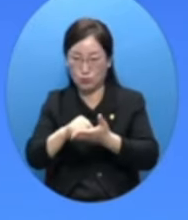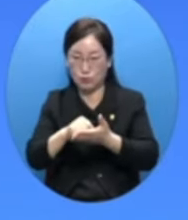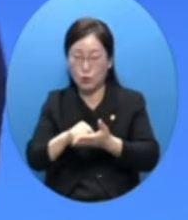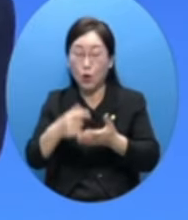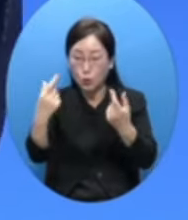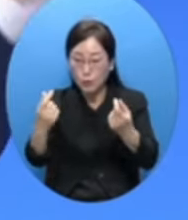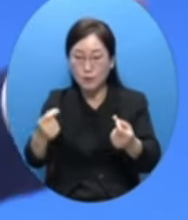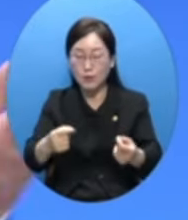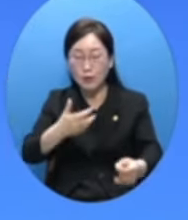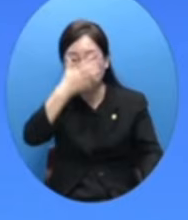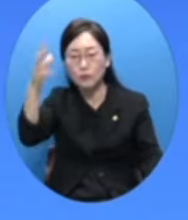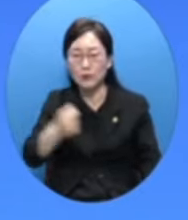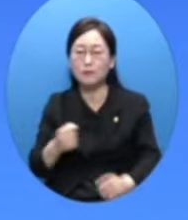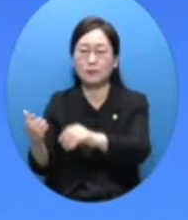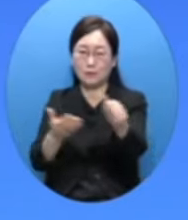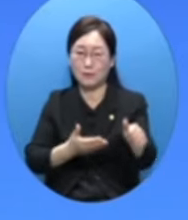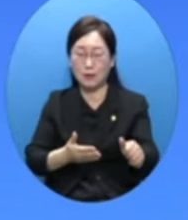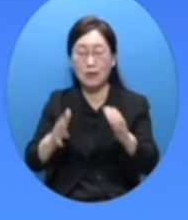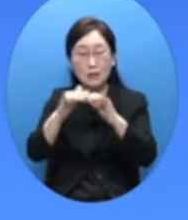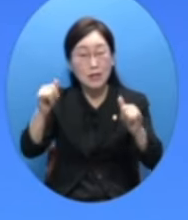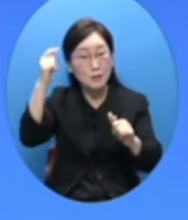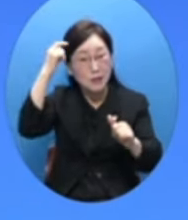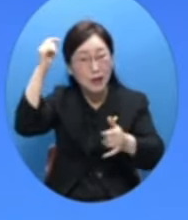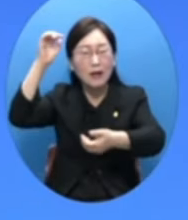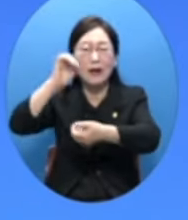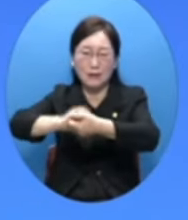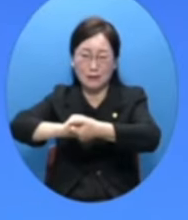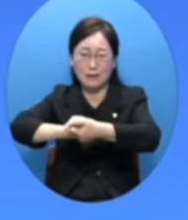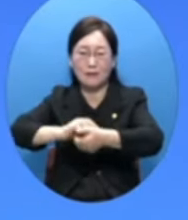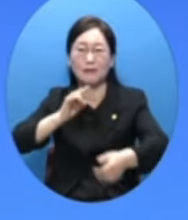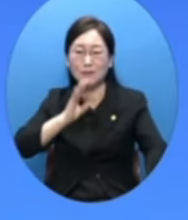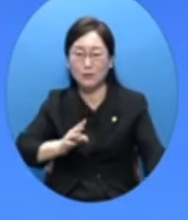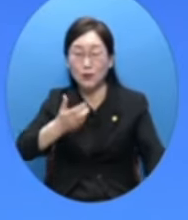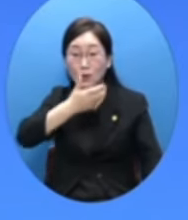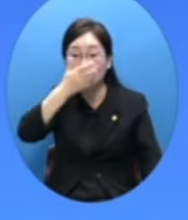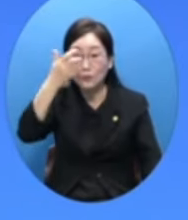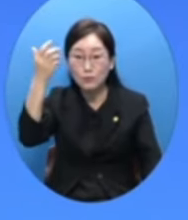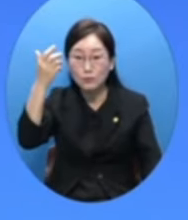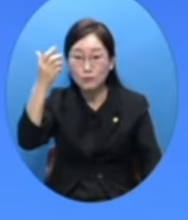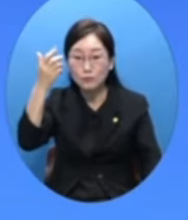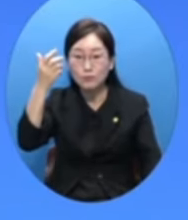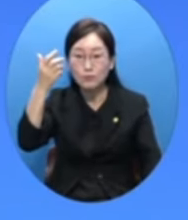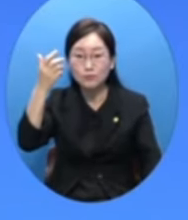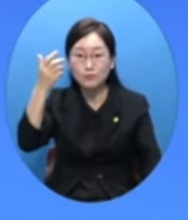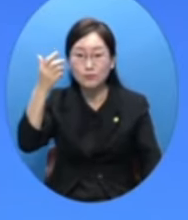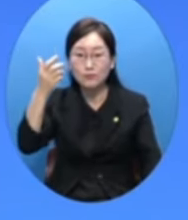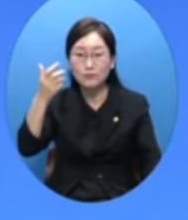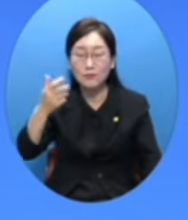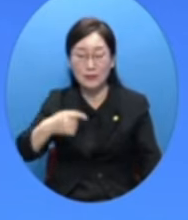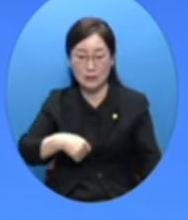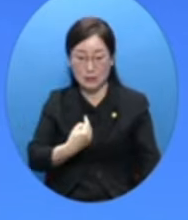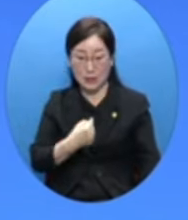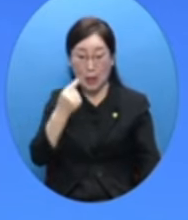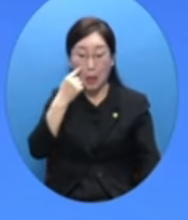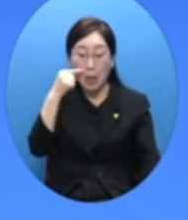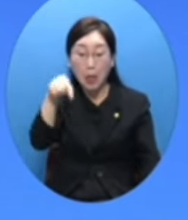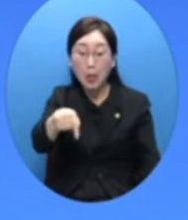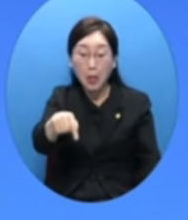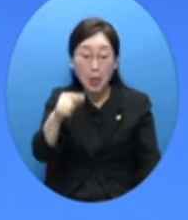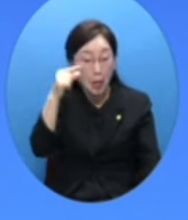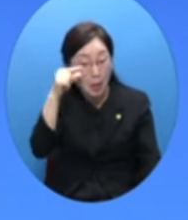인간의 생각은 항상 한계가 있습니다. 그리고 그 꿈은 자기 앞에 있는 것만